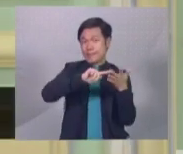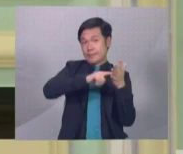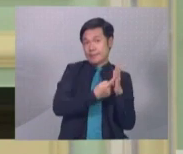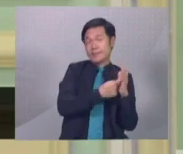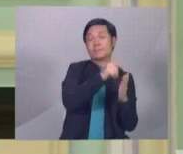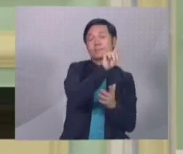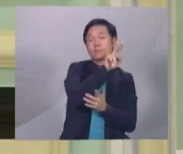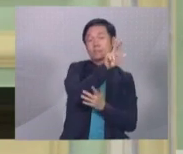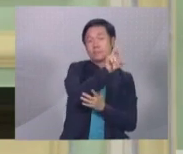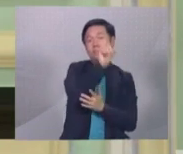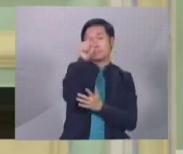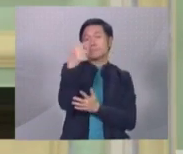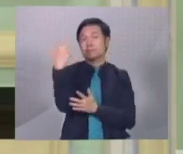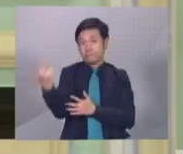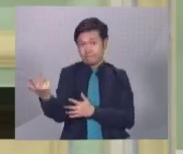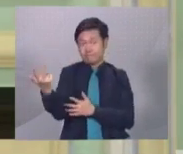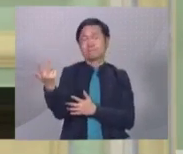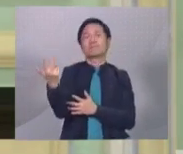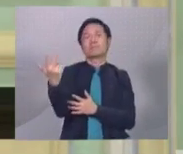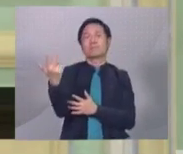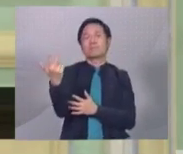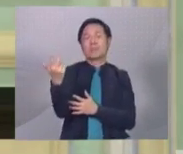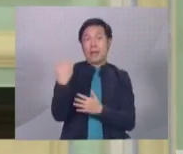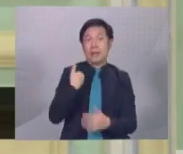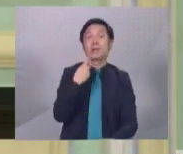Mac 2020, mereka telah melakukan